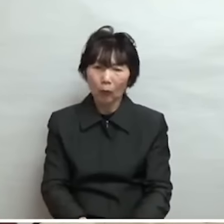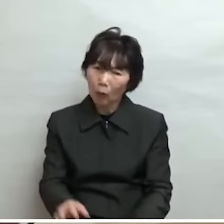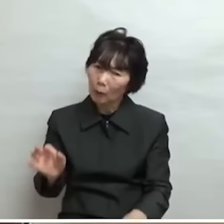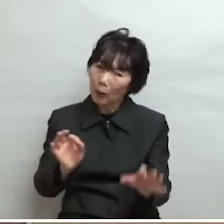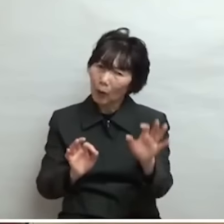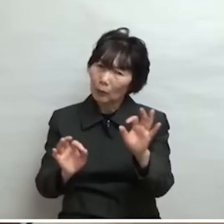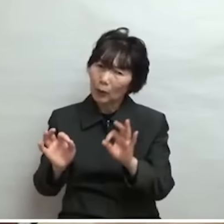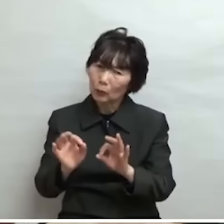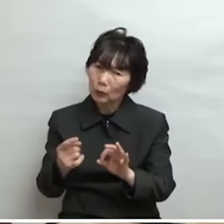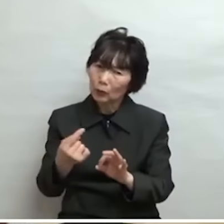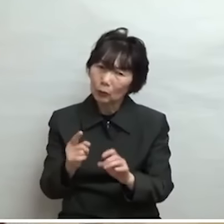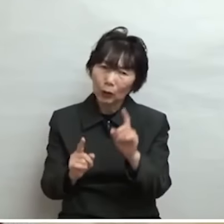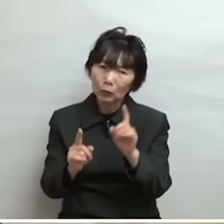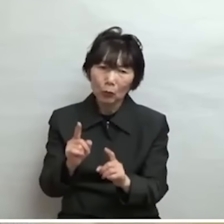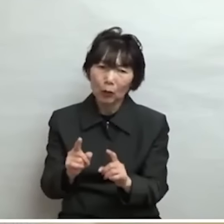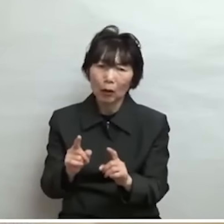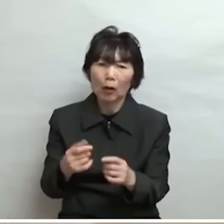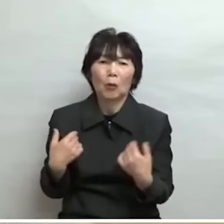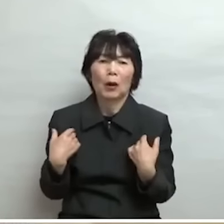握はしておりません。